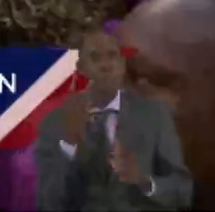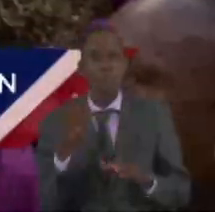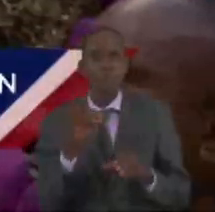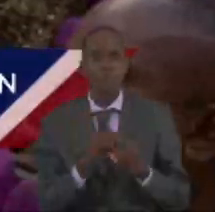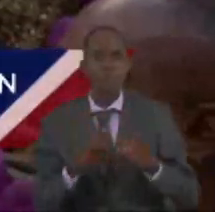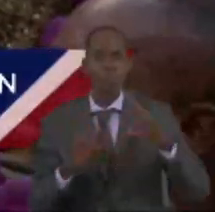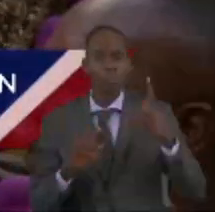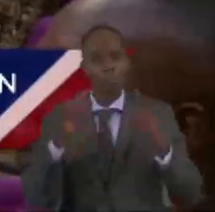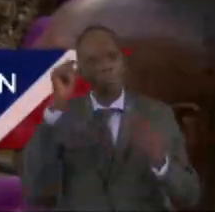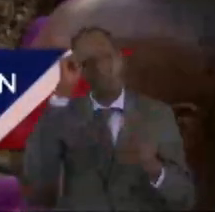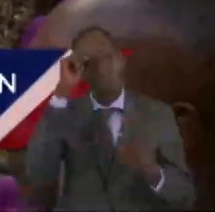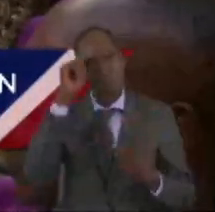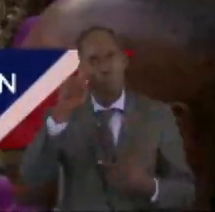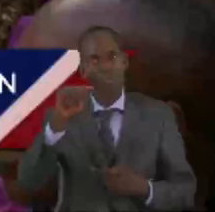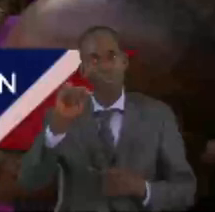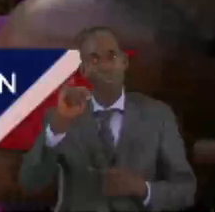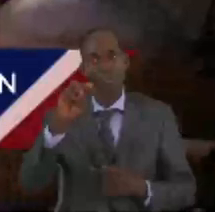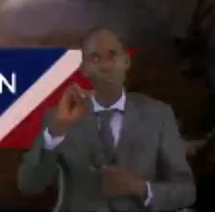Voyons